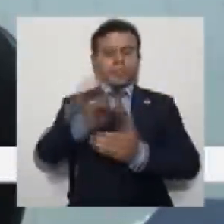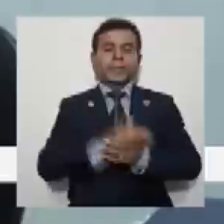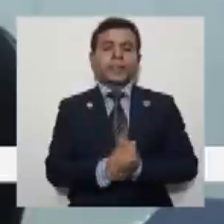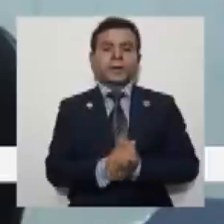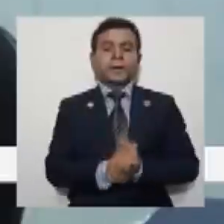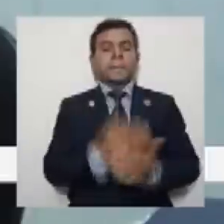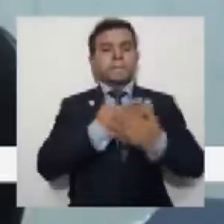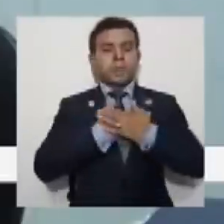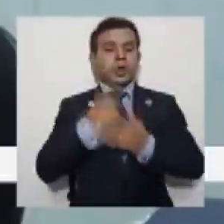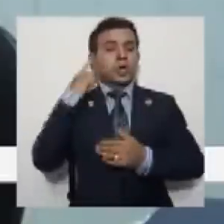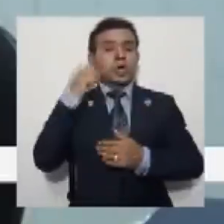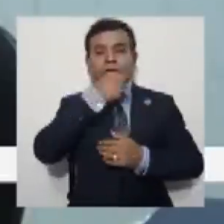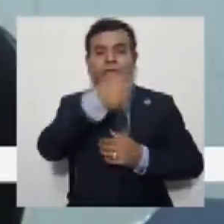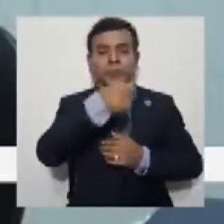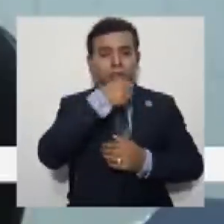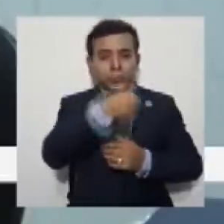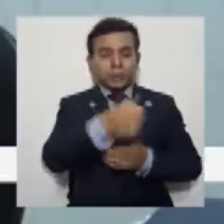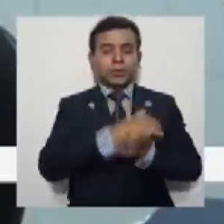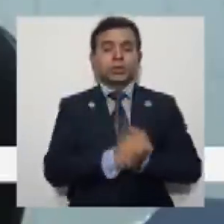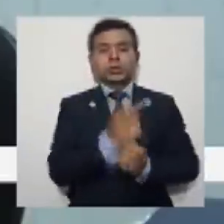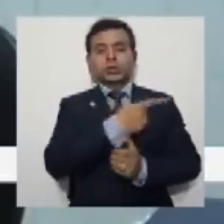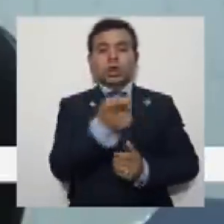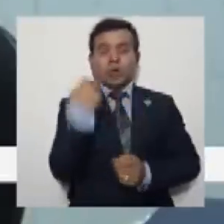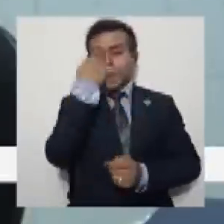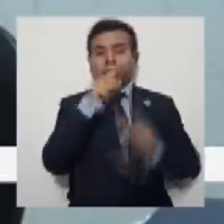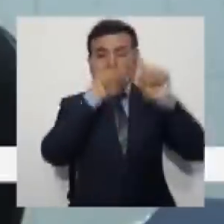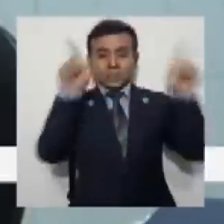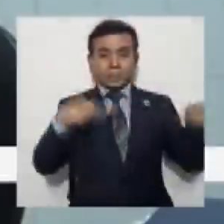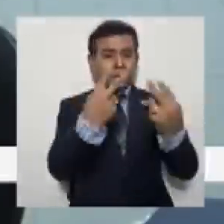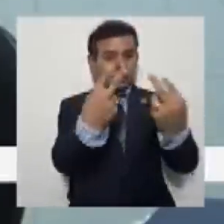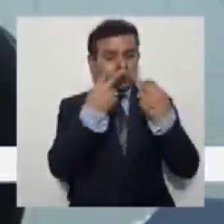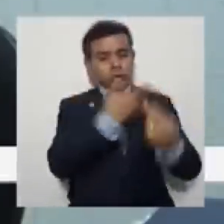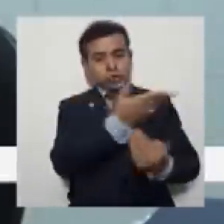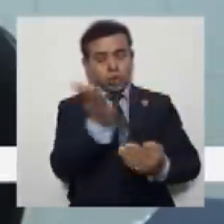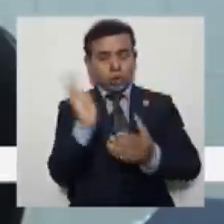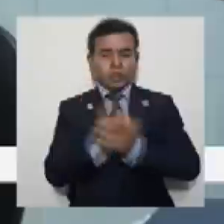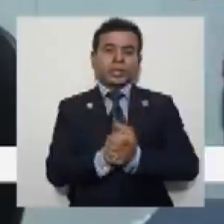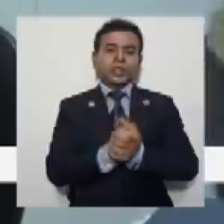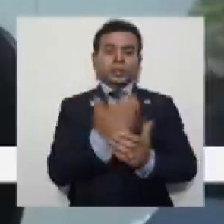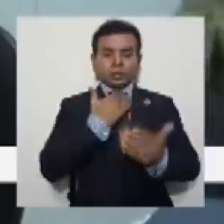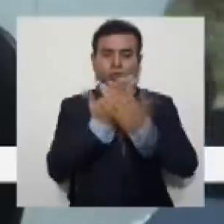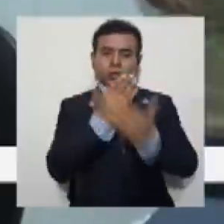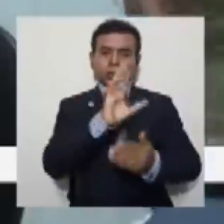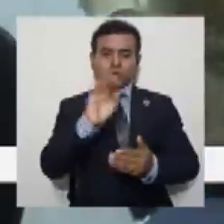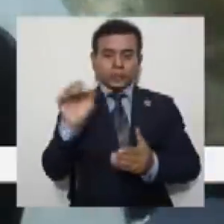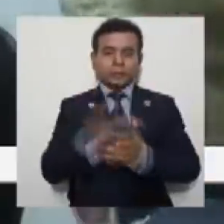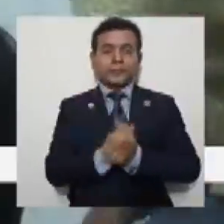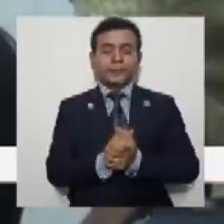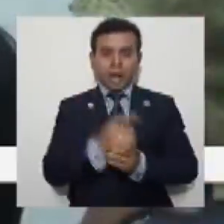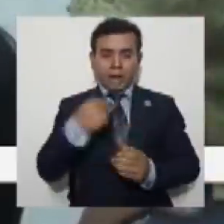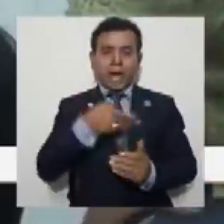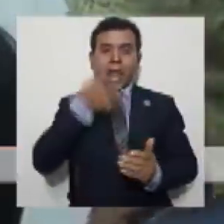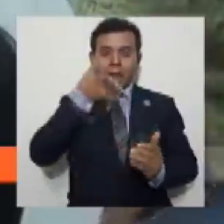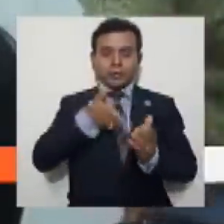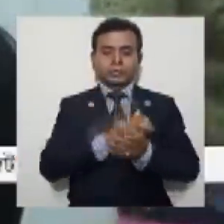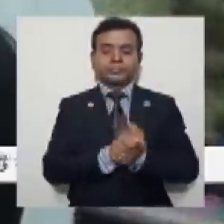সুধীবৃন্দ, উপস্থিত দর্শক বৃন্দ, যারা এই অনুষ্ঠান দেখছেন, আমরা এখন যা তথ্য এই পর্যন্ত আপনারা পেয়েছেন এগুলো আরেকটু বিশ্লেষণে